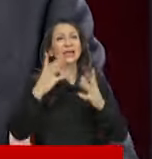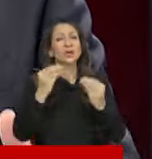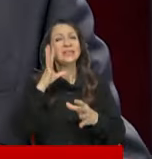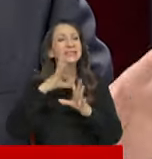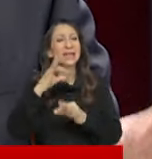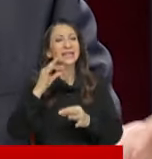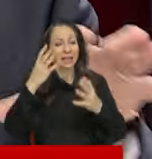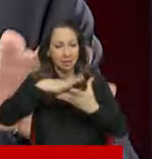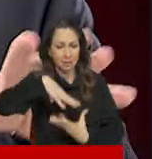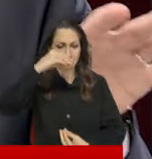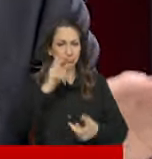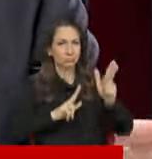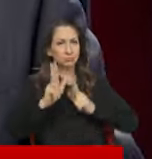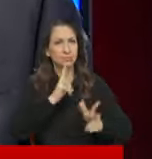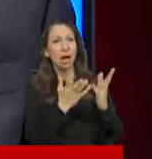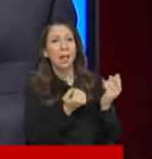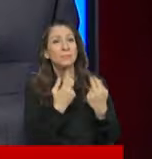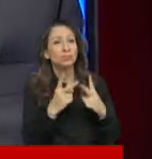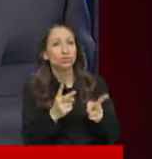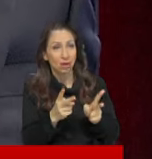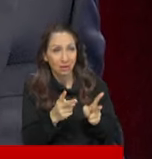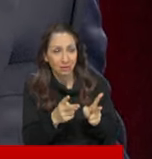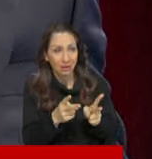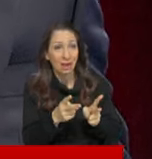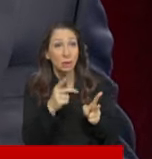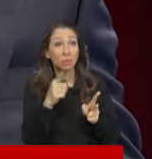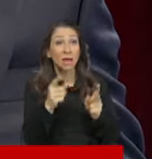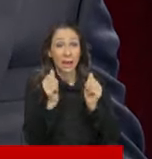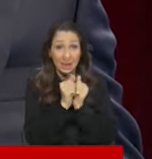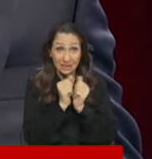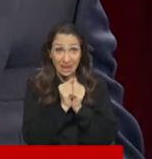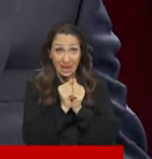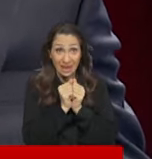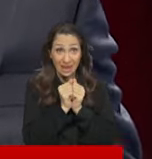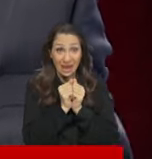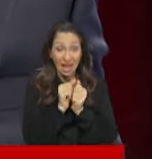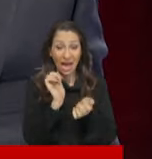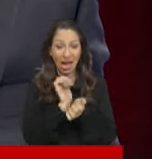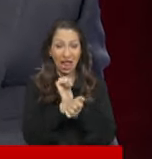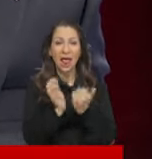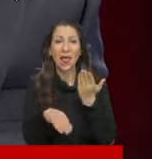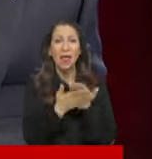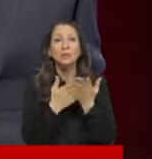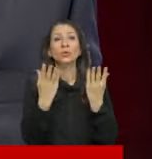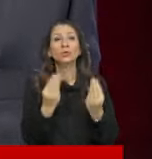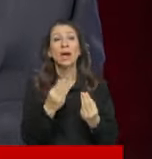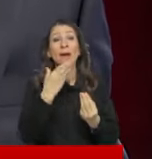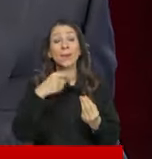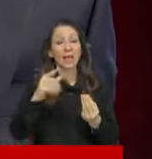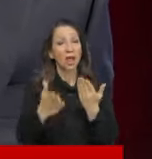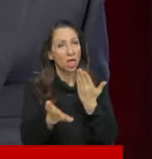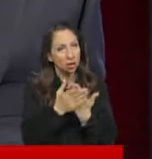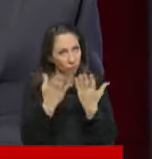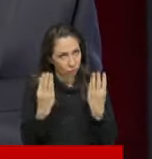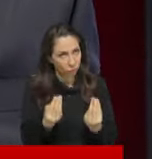her vatandaş tepeden tırnağa giyinecek Eee imkanlara kavuşacaktır bunlarla birlikte Eee ailelere yardımlarımız olacaktır emeklilere